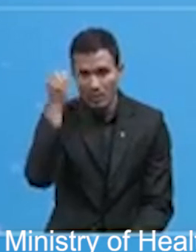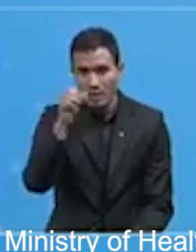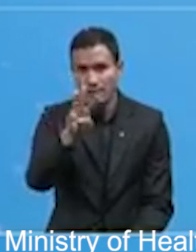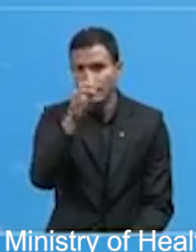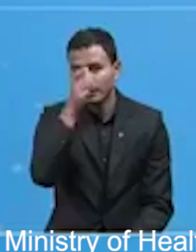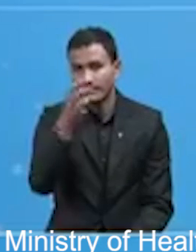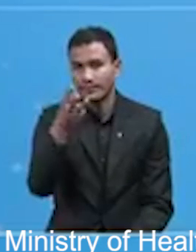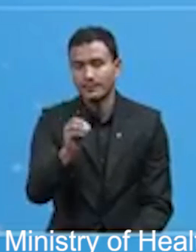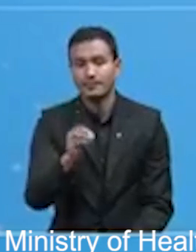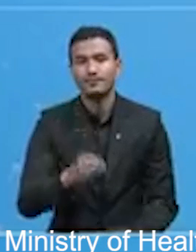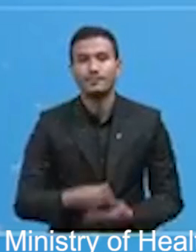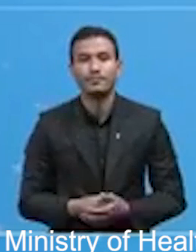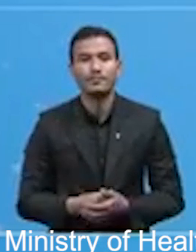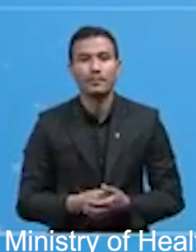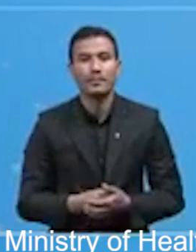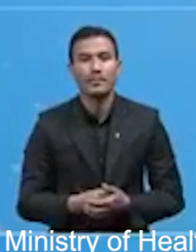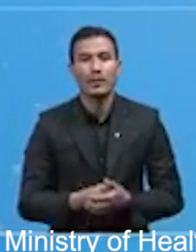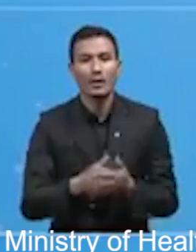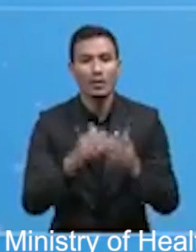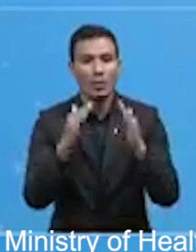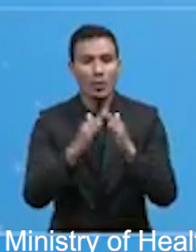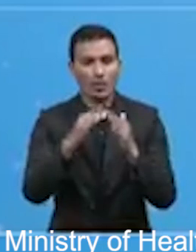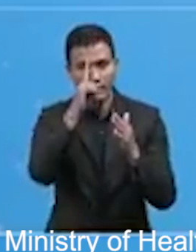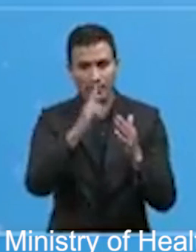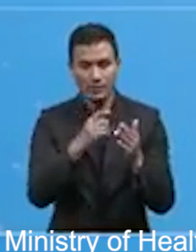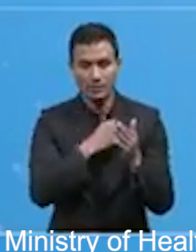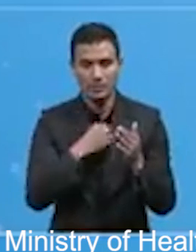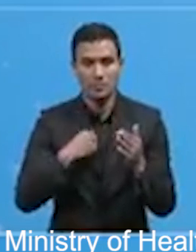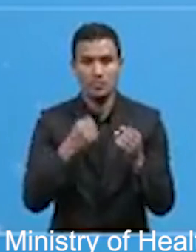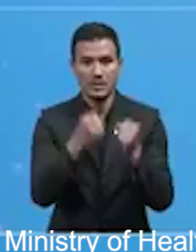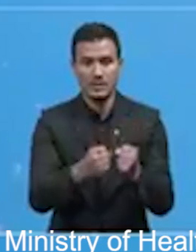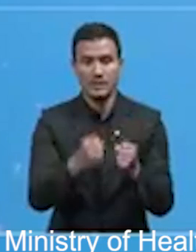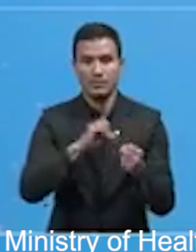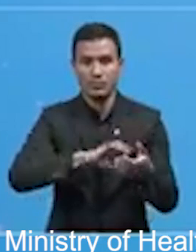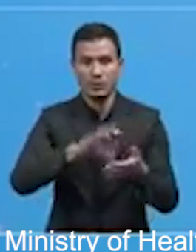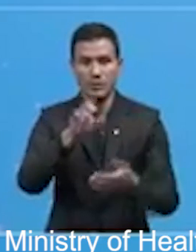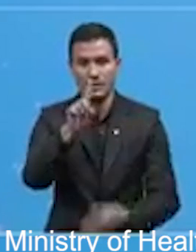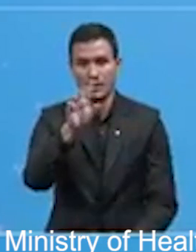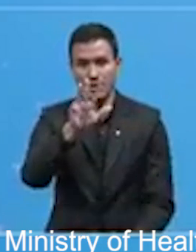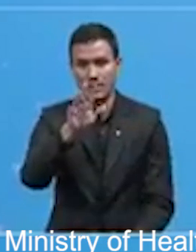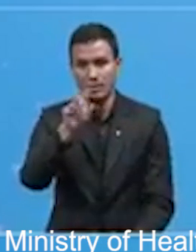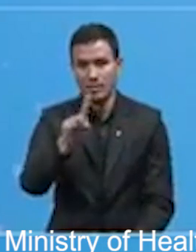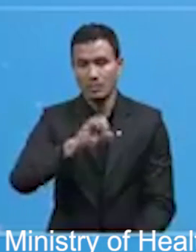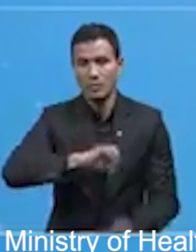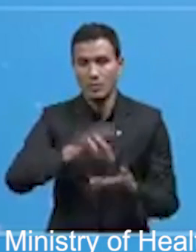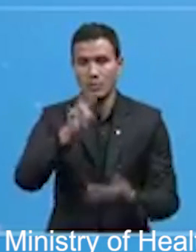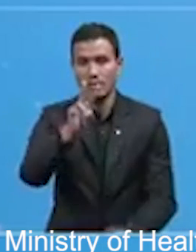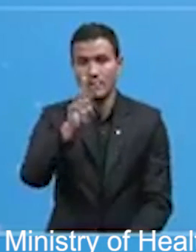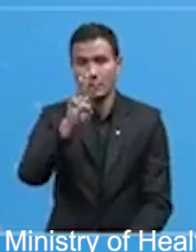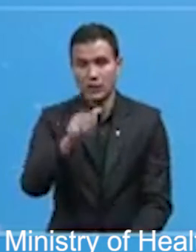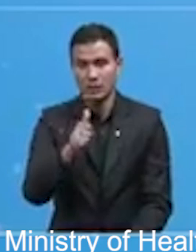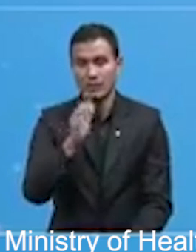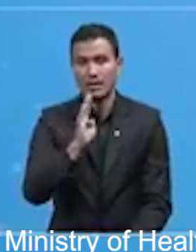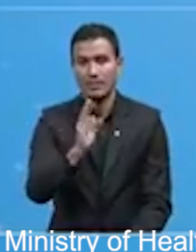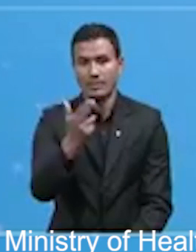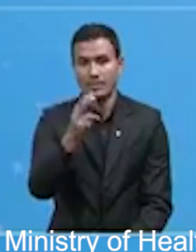प्रदेशमा 330 जना हुनुहुन्छ। यसै गरी होम आइसोलेसनमा प्रदेश 1 मा 91, प्रदेश 2 मा 36,